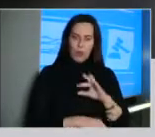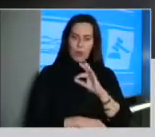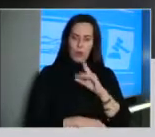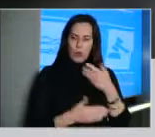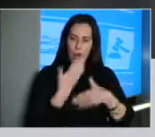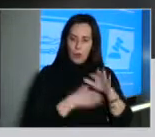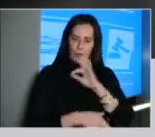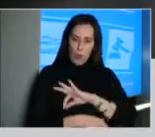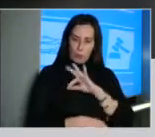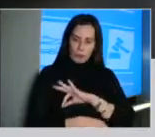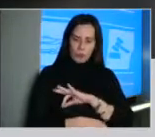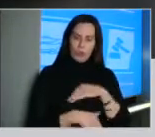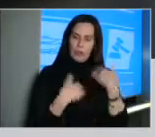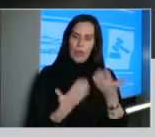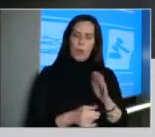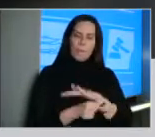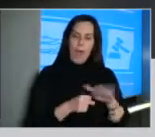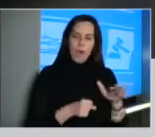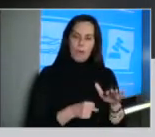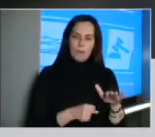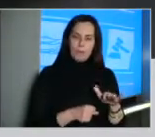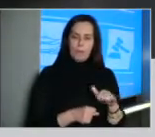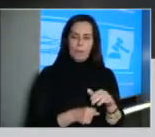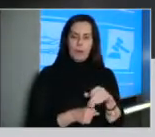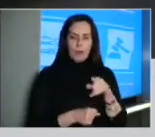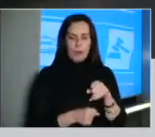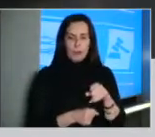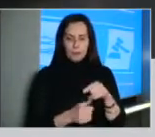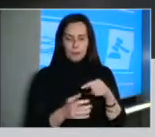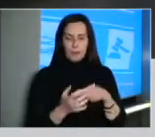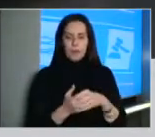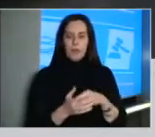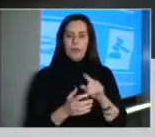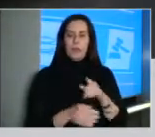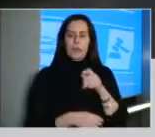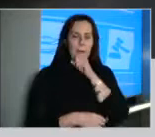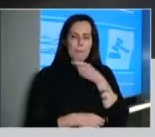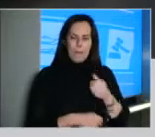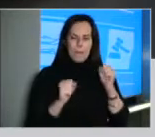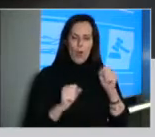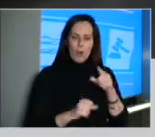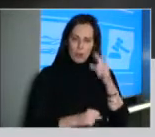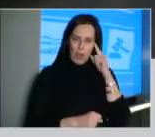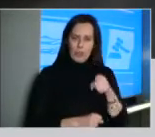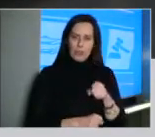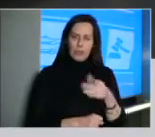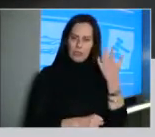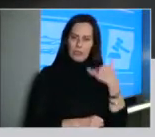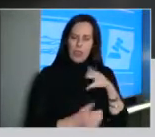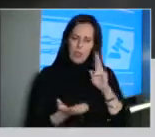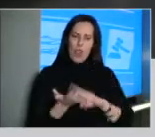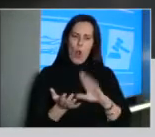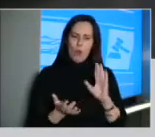למשל לעלייה מרוסיה, נתנו מלא, לא תלות בזה. זה בקצבת הזקנה. בקצבת הזקנה. אני חושב שזה היה יעד